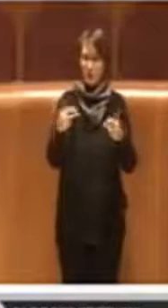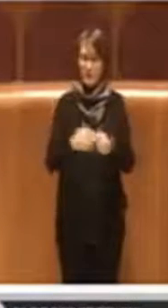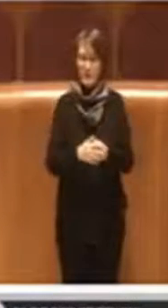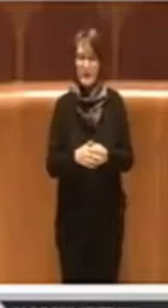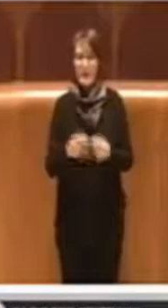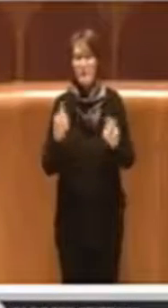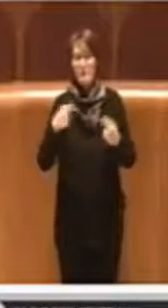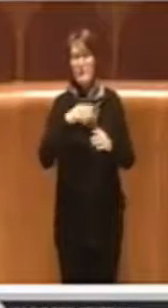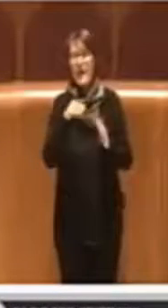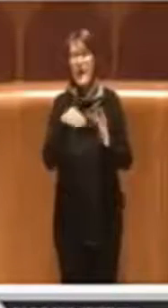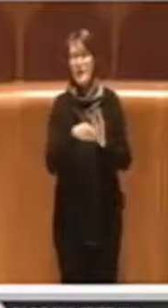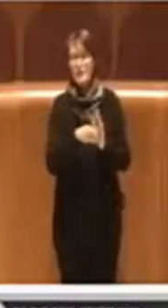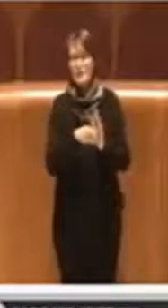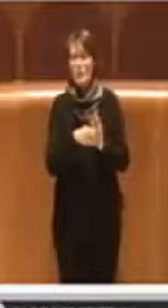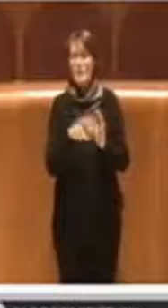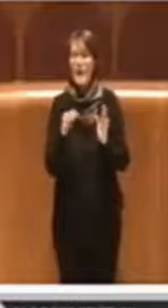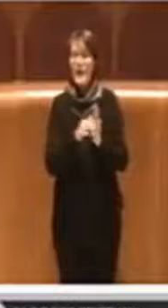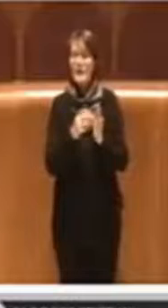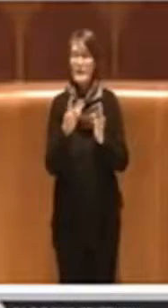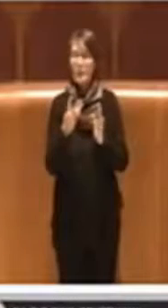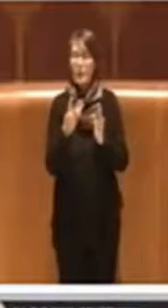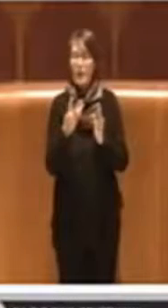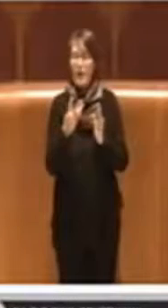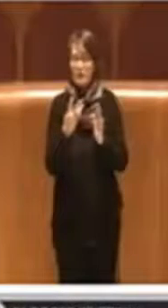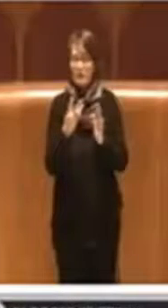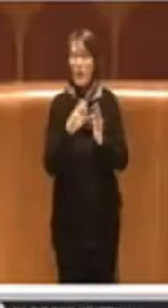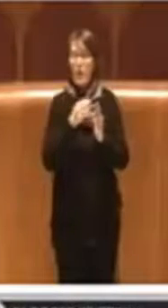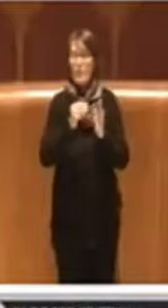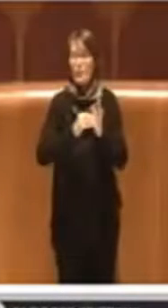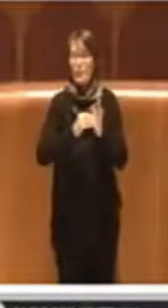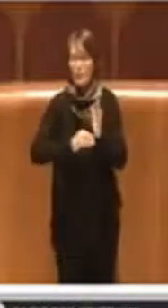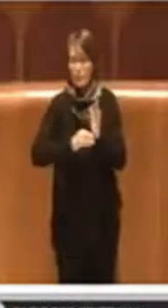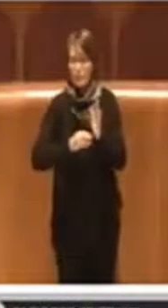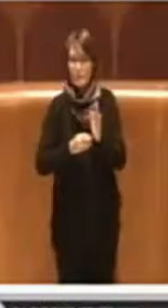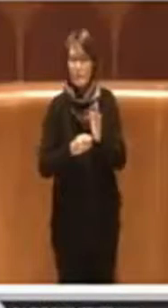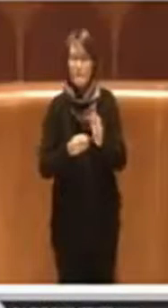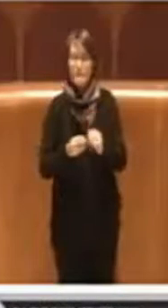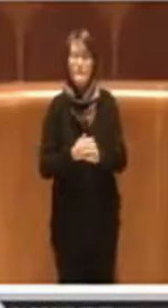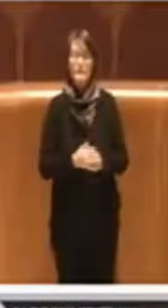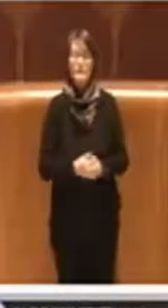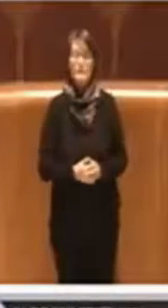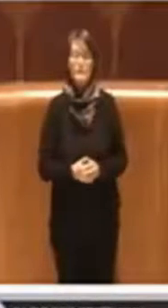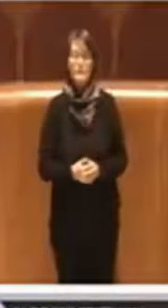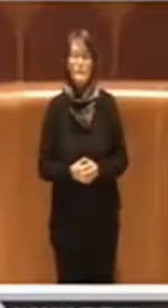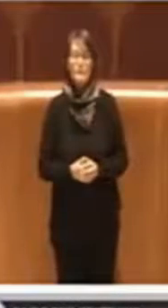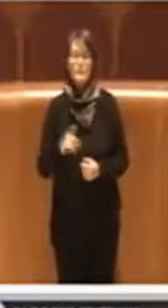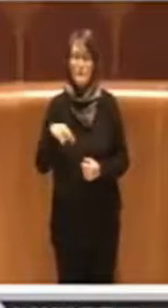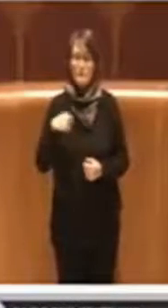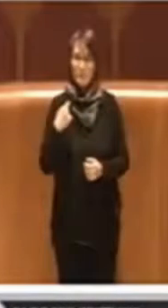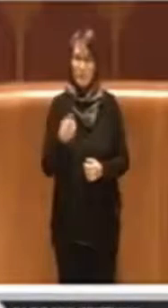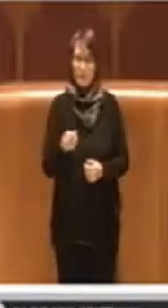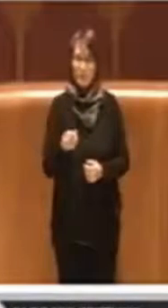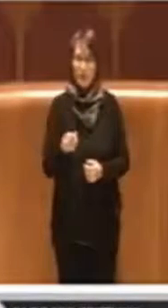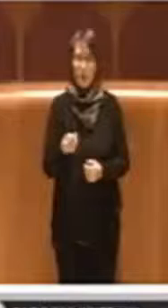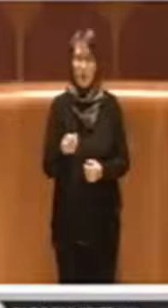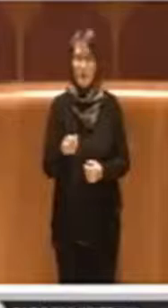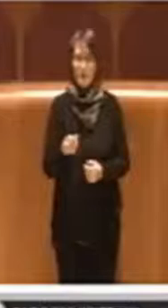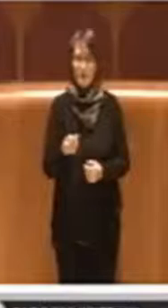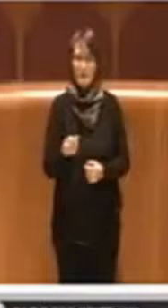un'aggiunta appunto all'articolo 4, molto semplice, che dà completezza al lavoro che siamo andati a fare. Poi il vero